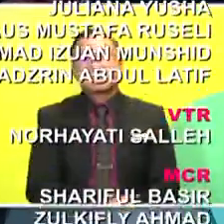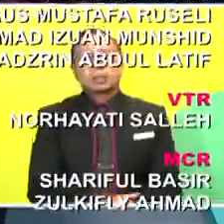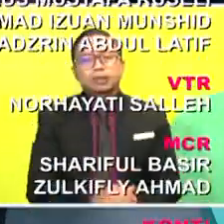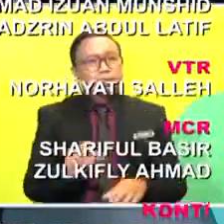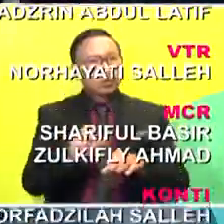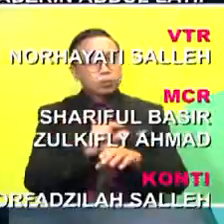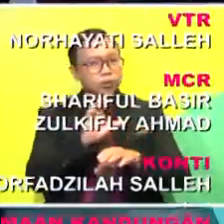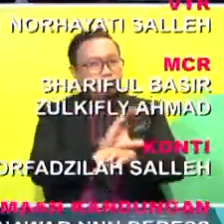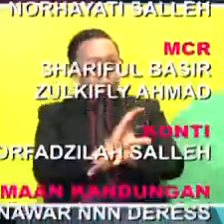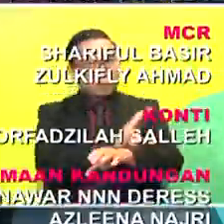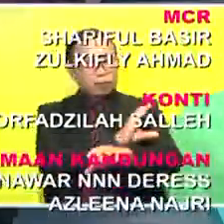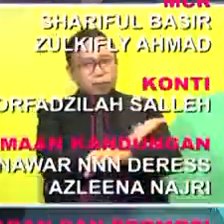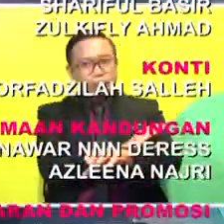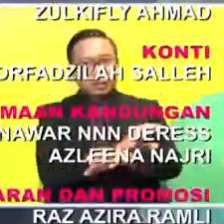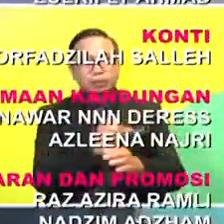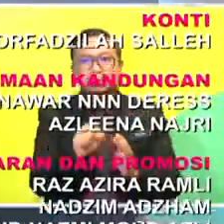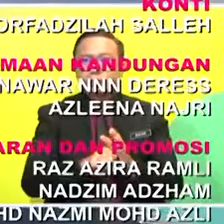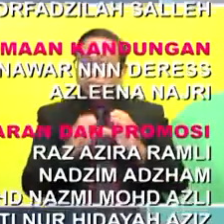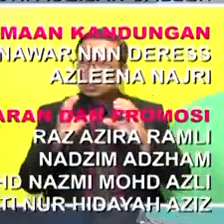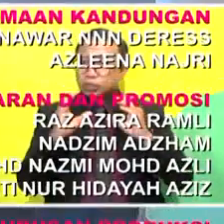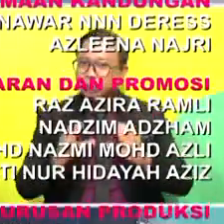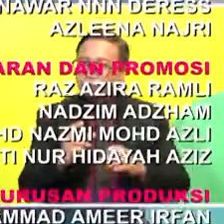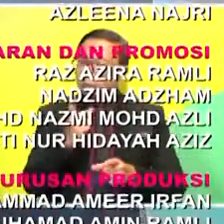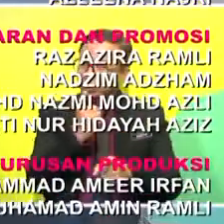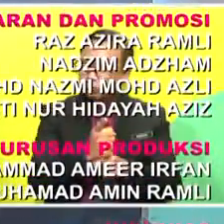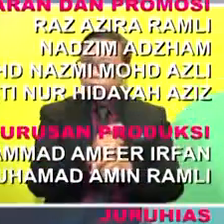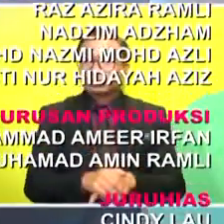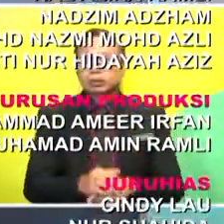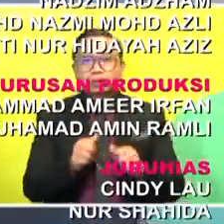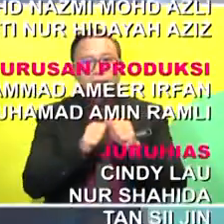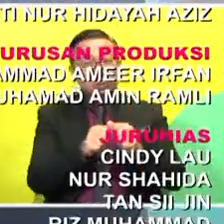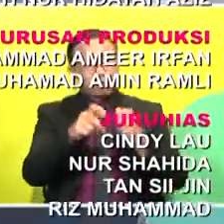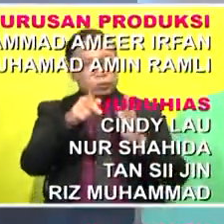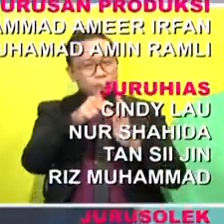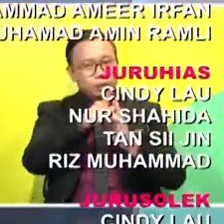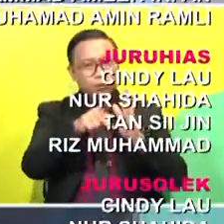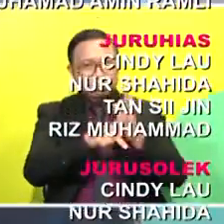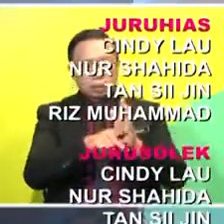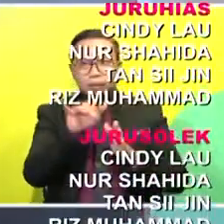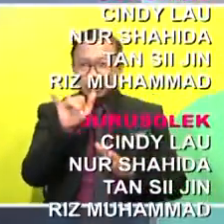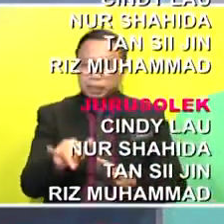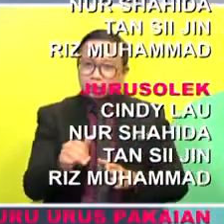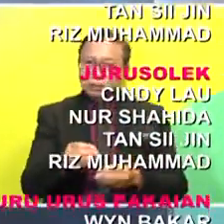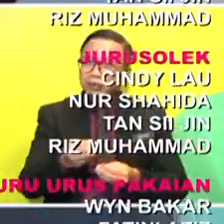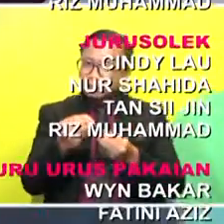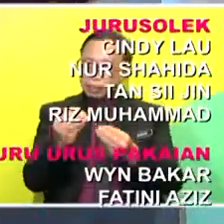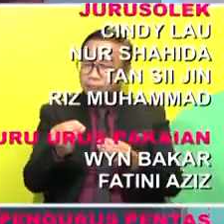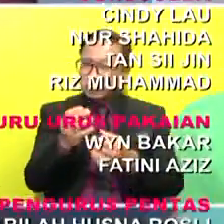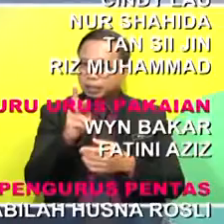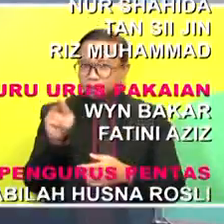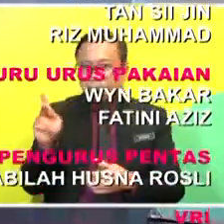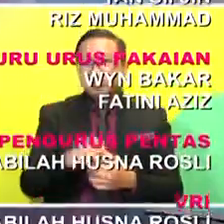Guna komputer secara berhemat, ikut peraturan yang